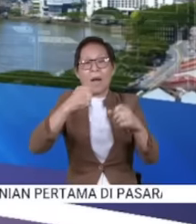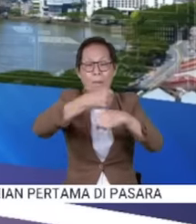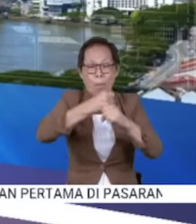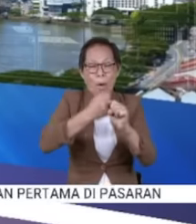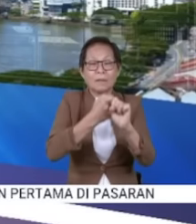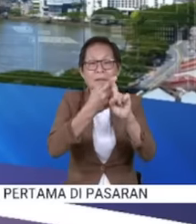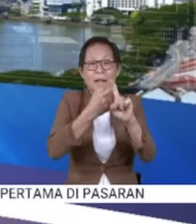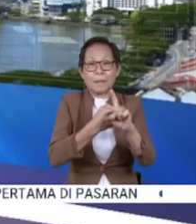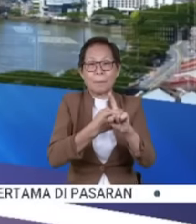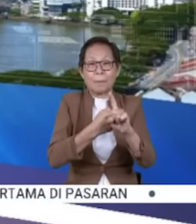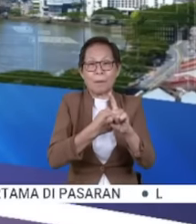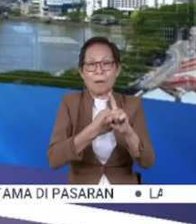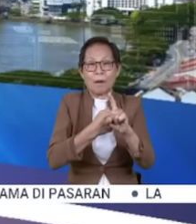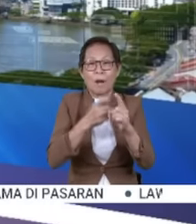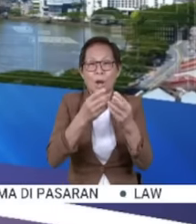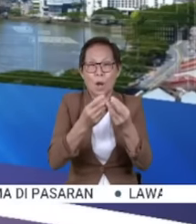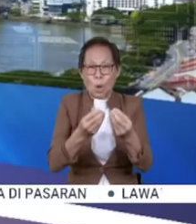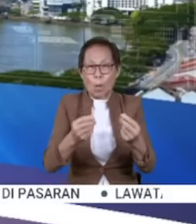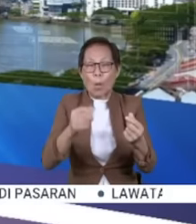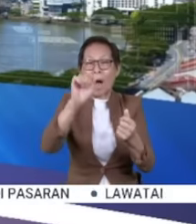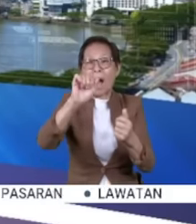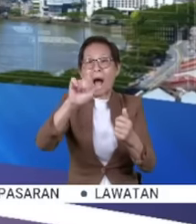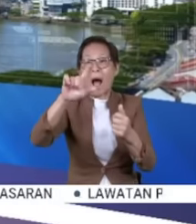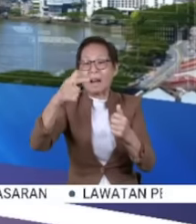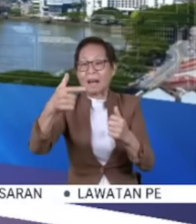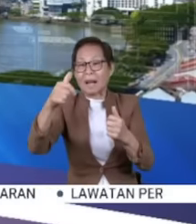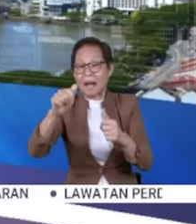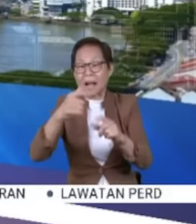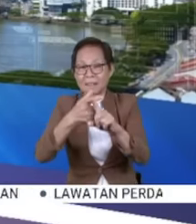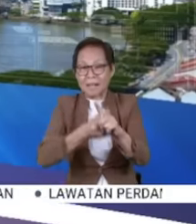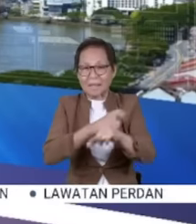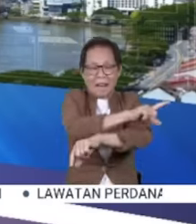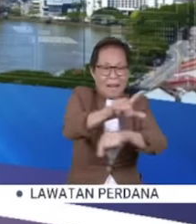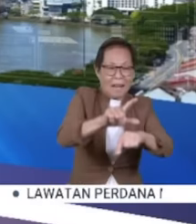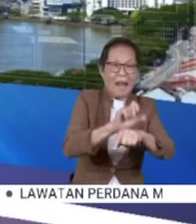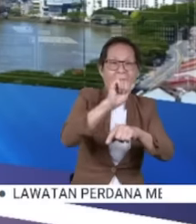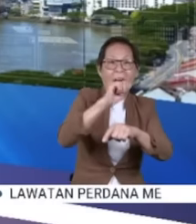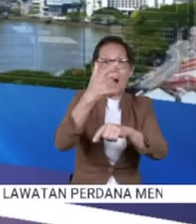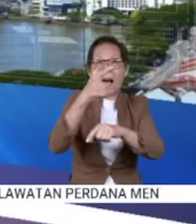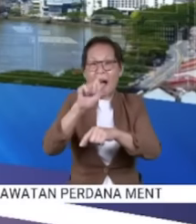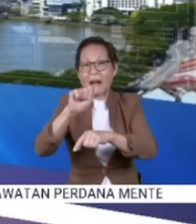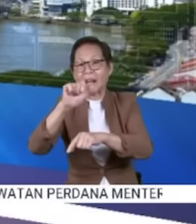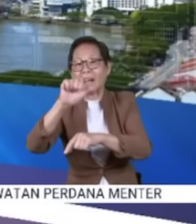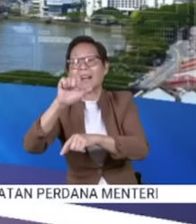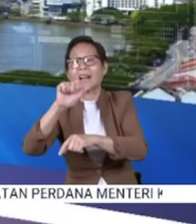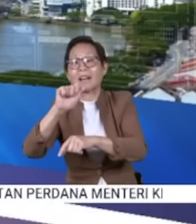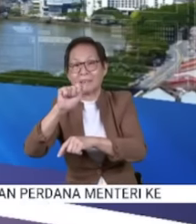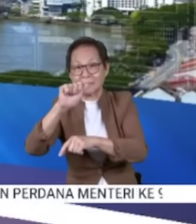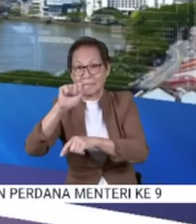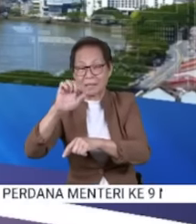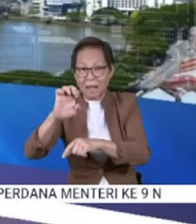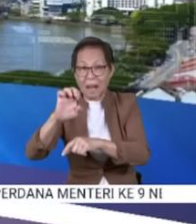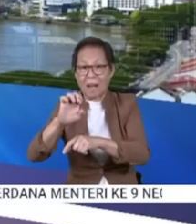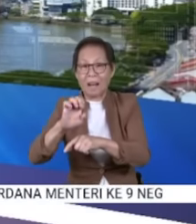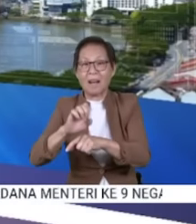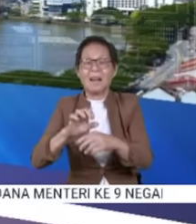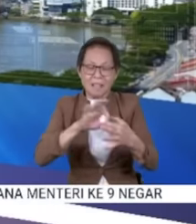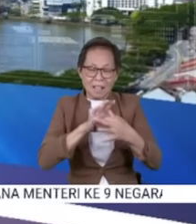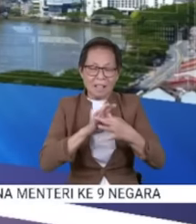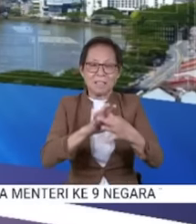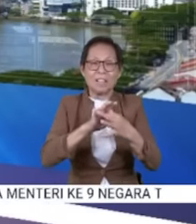bahan sopan lumut atau alga yang dituai dari ladang agak dikucing hasil kerjasama Petronas dan